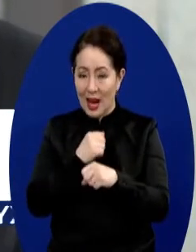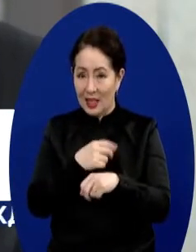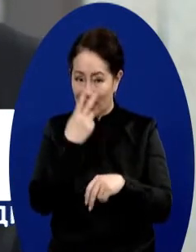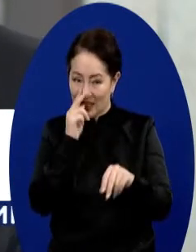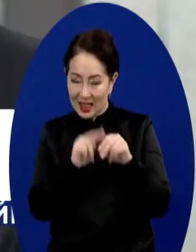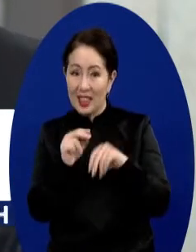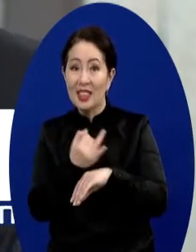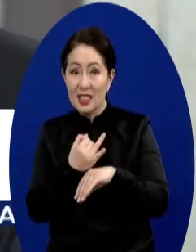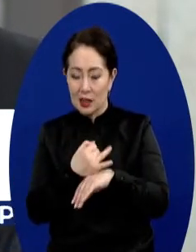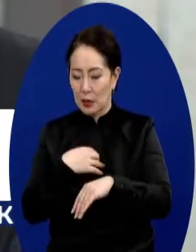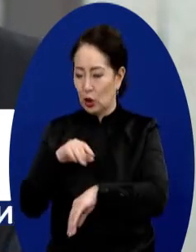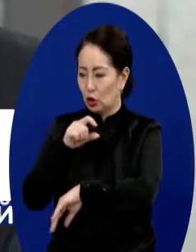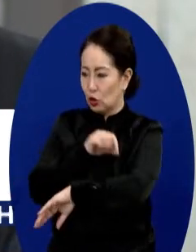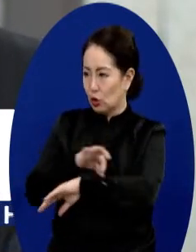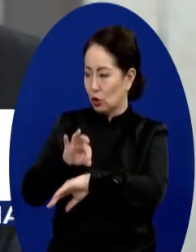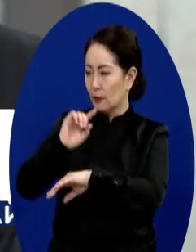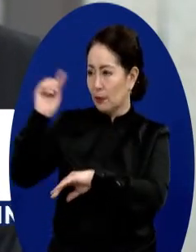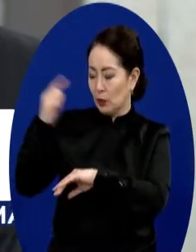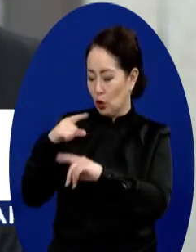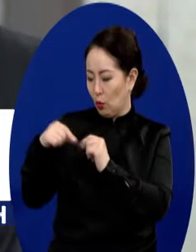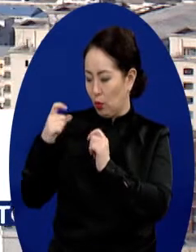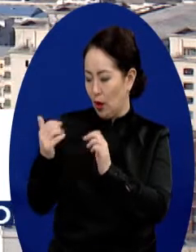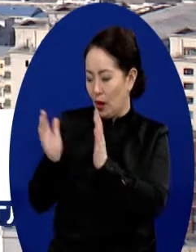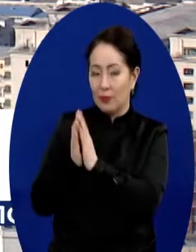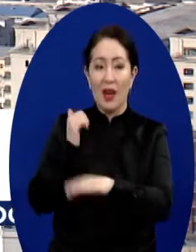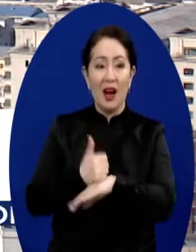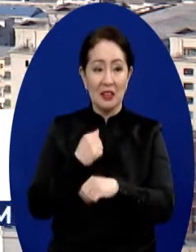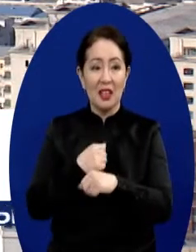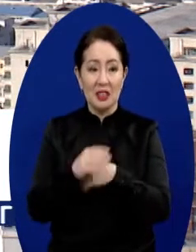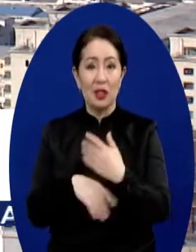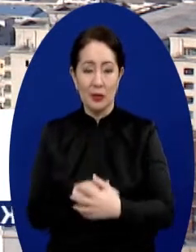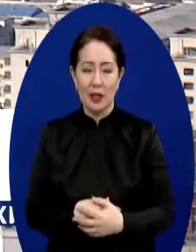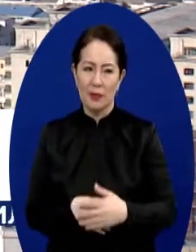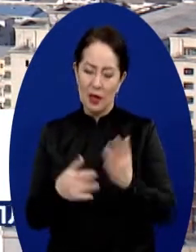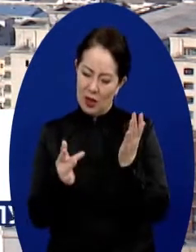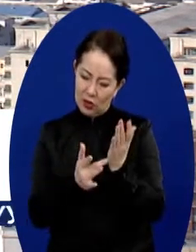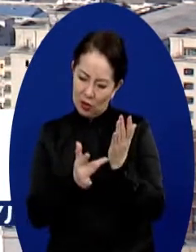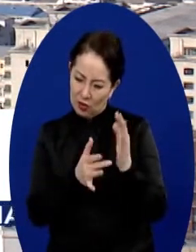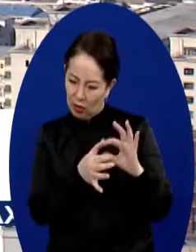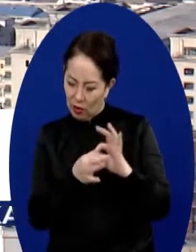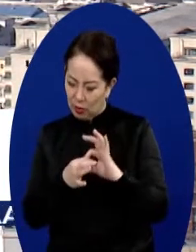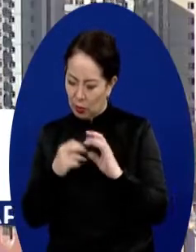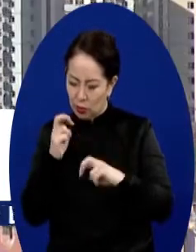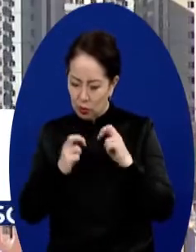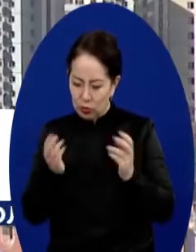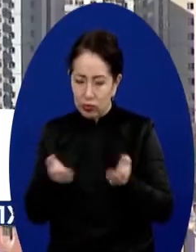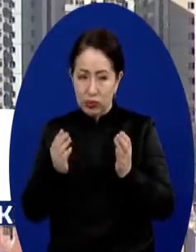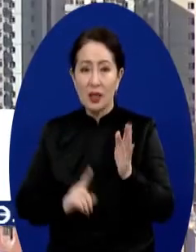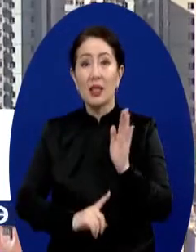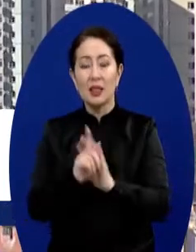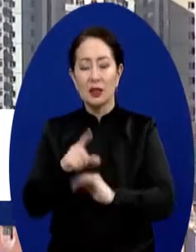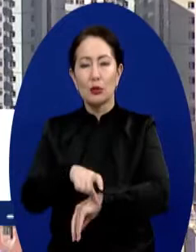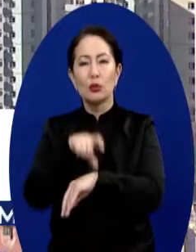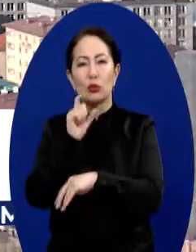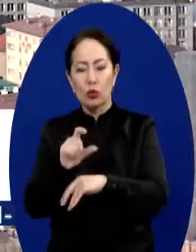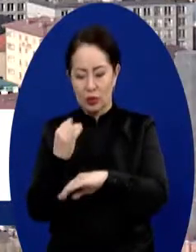хяналтын хэмжээг манай төслөөр явуусан оюутнууд ахлаж одоо ажилласан. Технологид суурилсан үйлдвэрлэл хөгжих эхлэлийг сайн боловсон